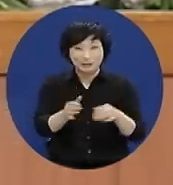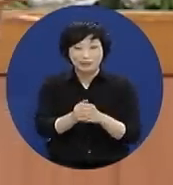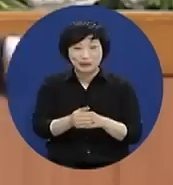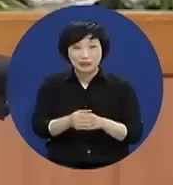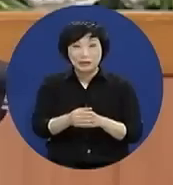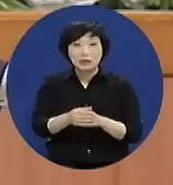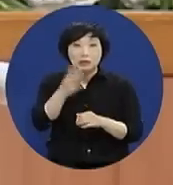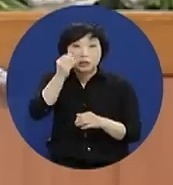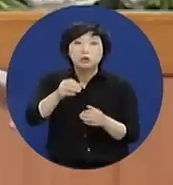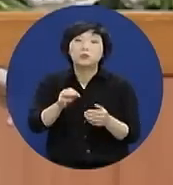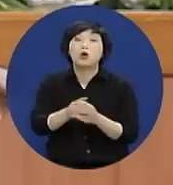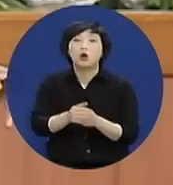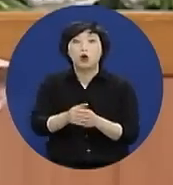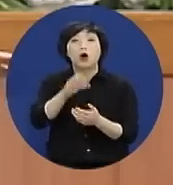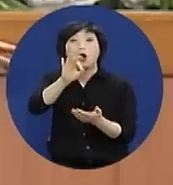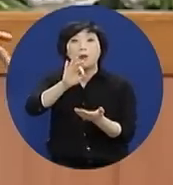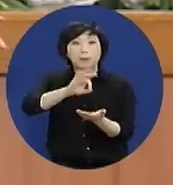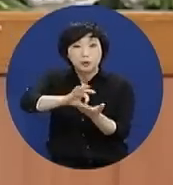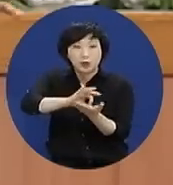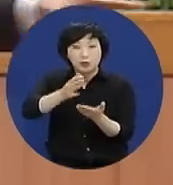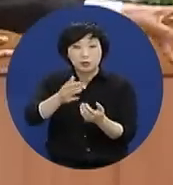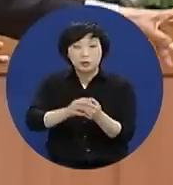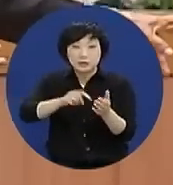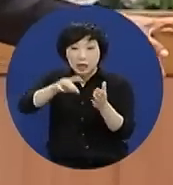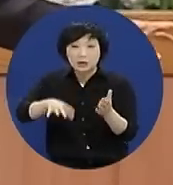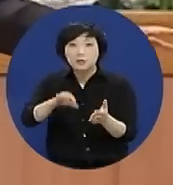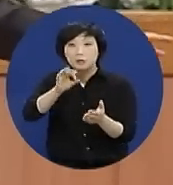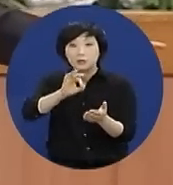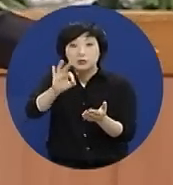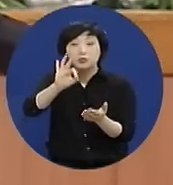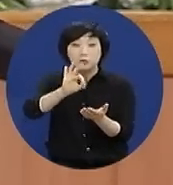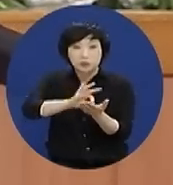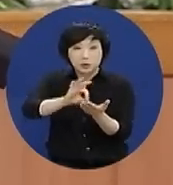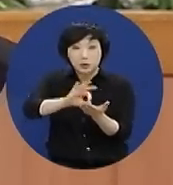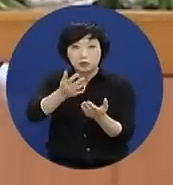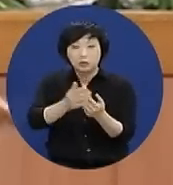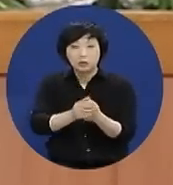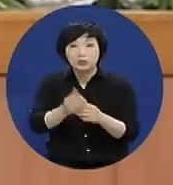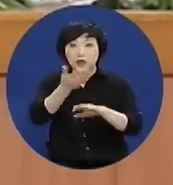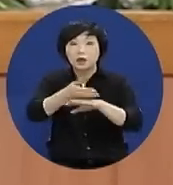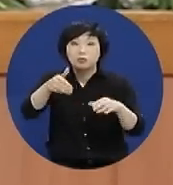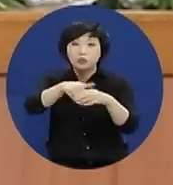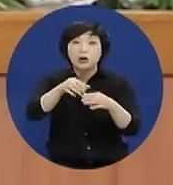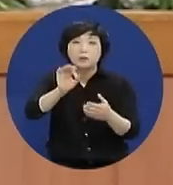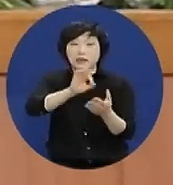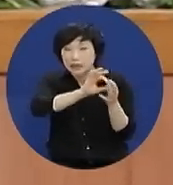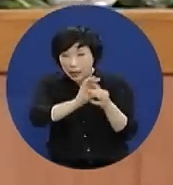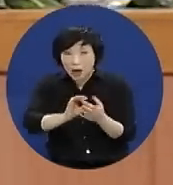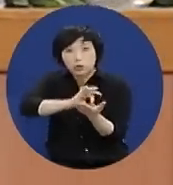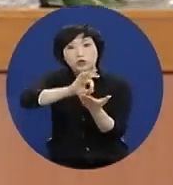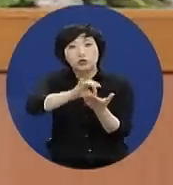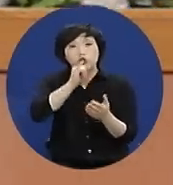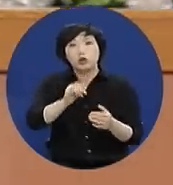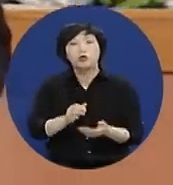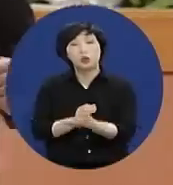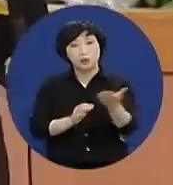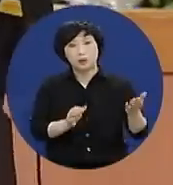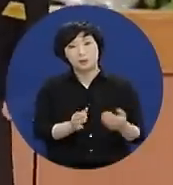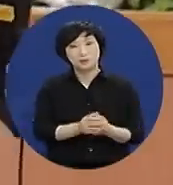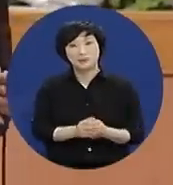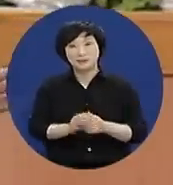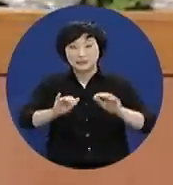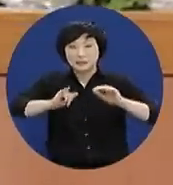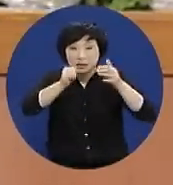代税金を払わないといけないし他の文化生活にかかる費用が必要になりますそのよう